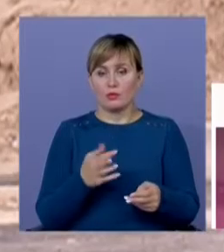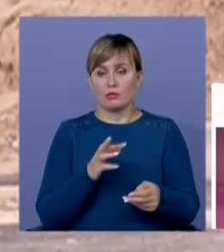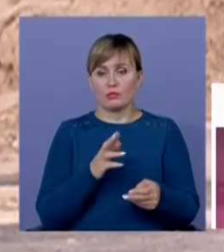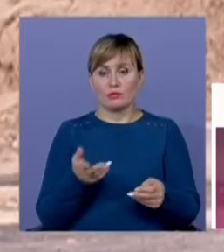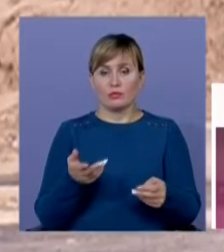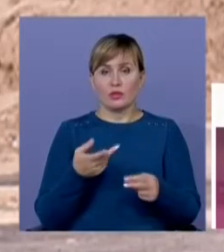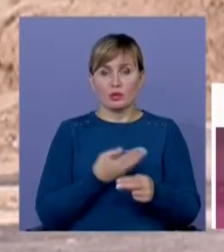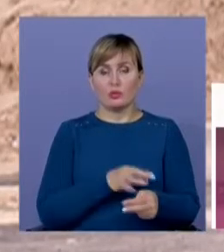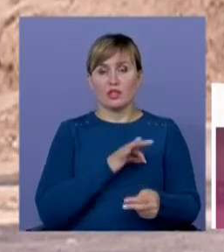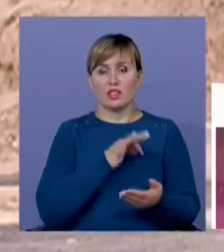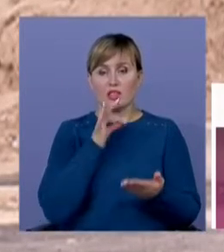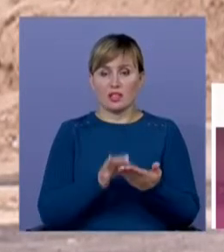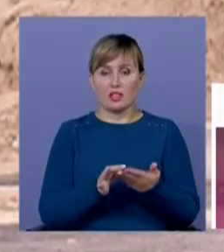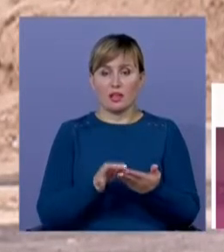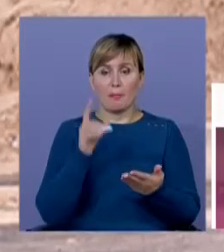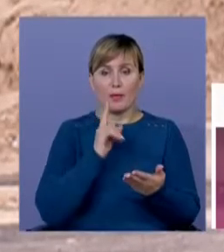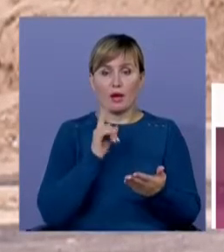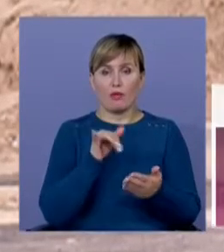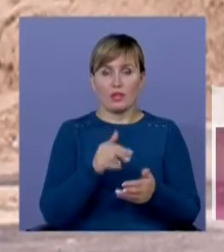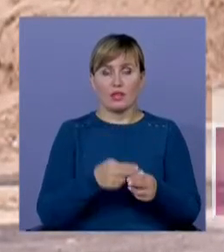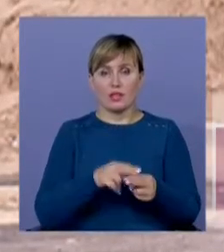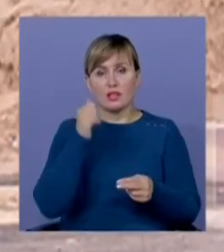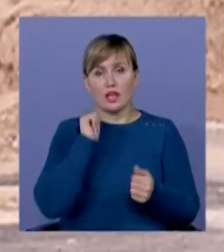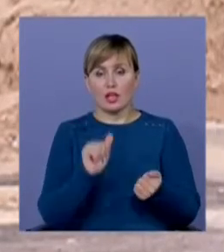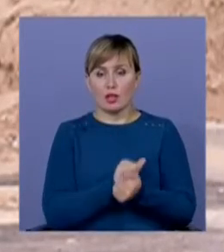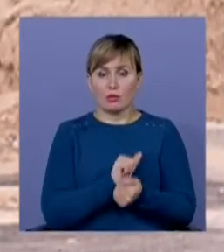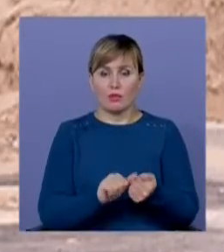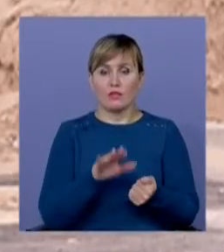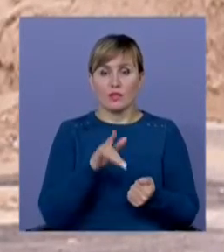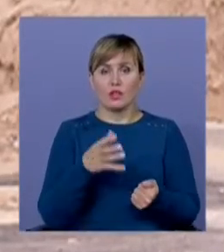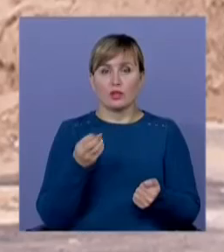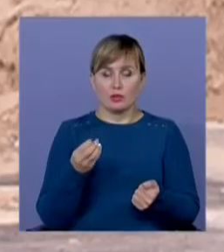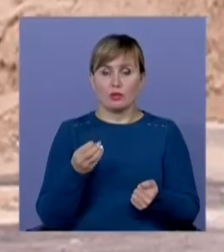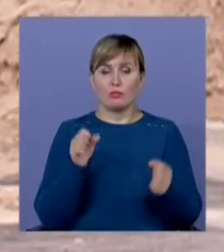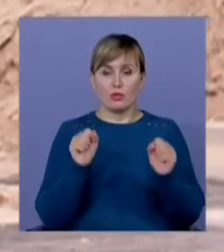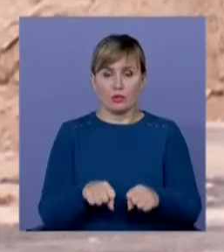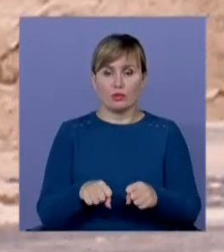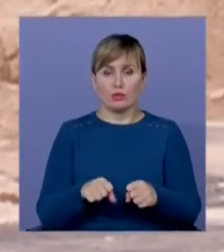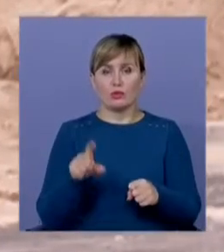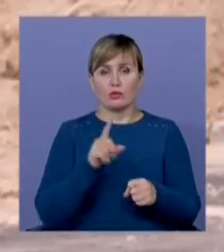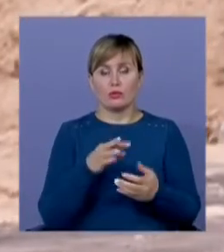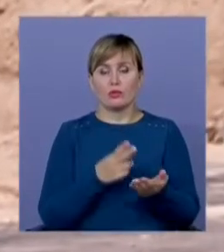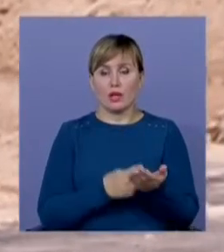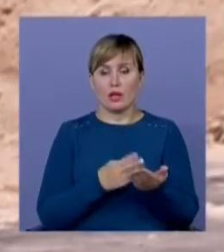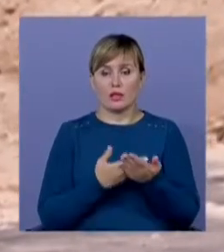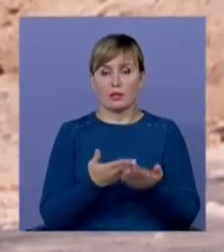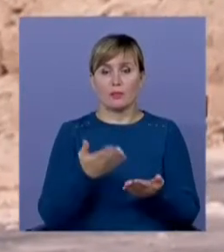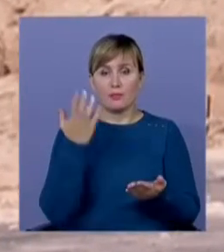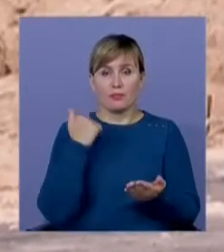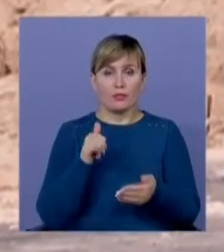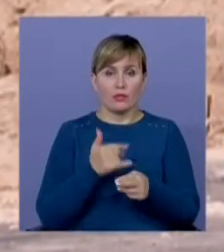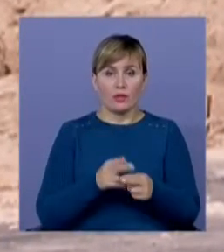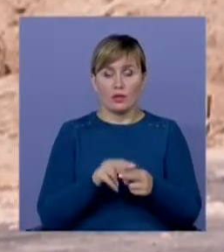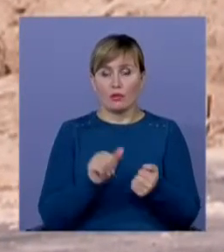эти юристы сказали: апа, пока у вас вот этот старый документ, вы еще можете что-то доказать. А когда у вас нету